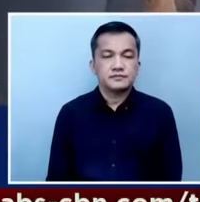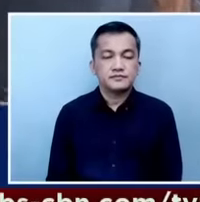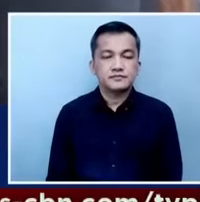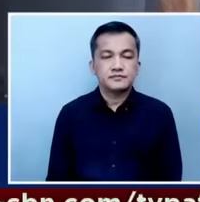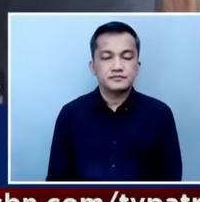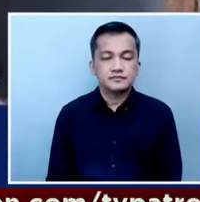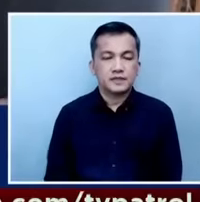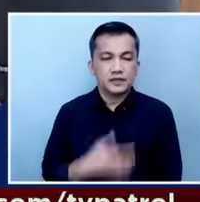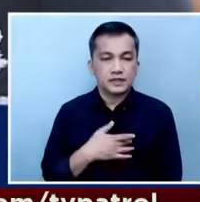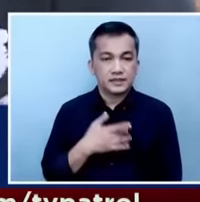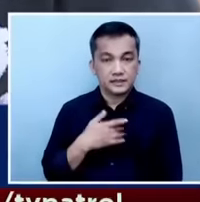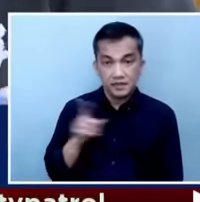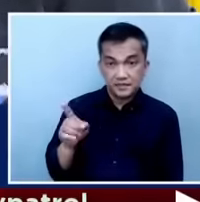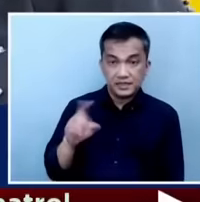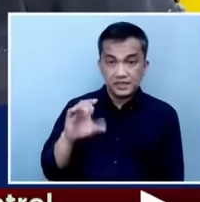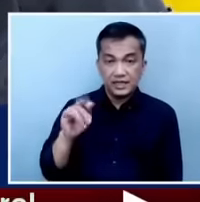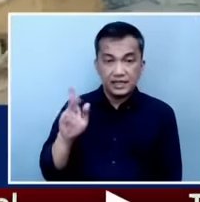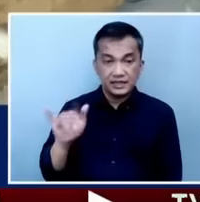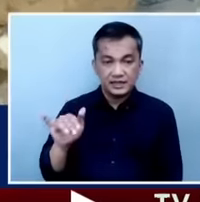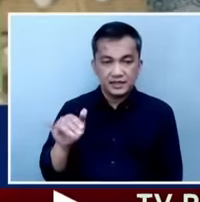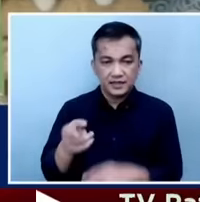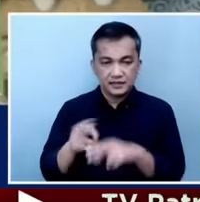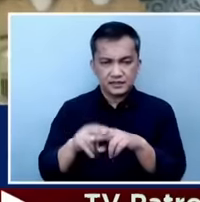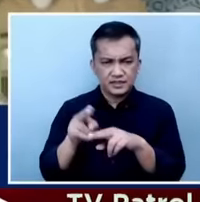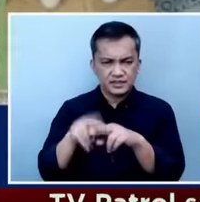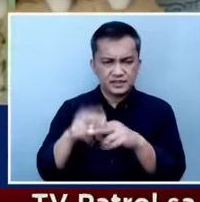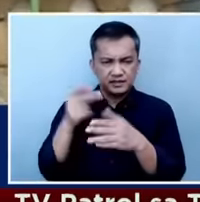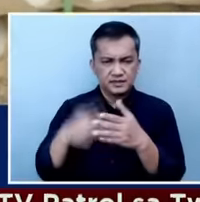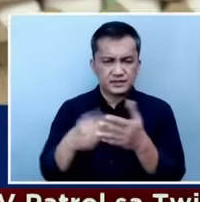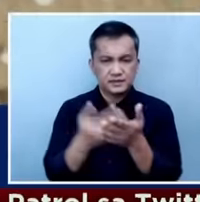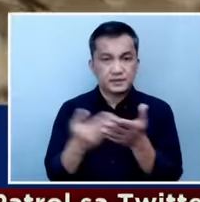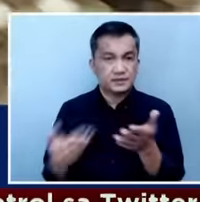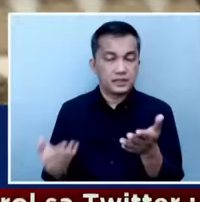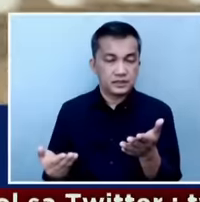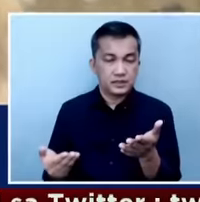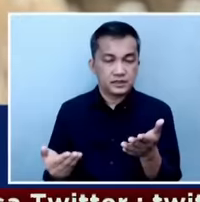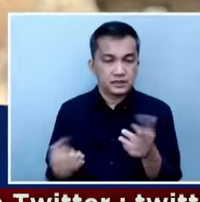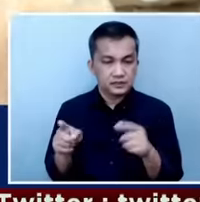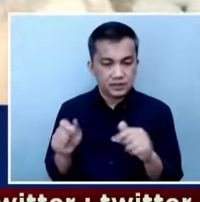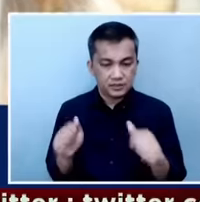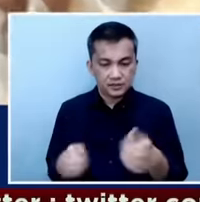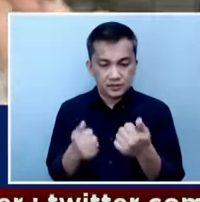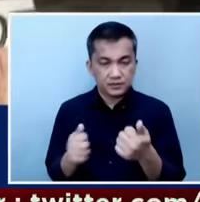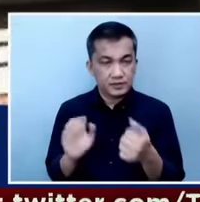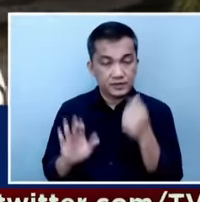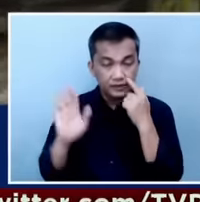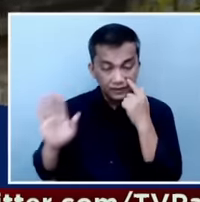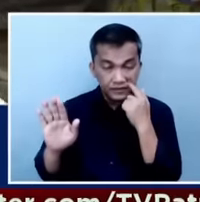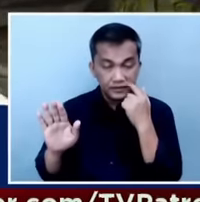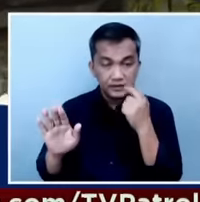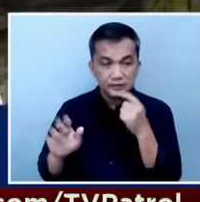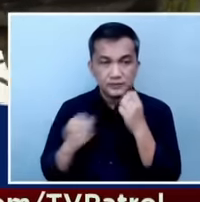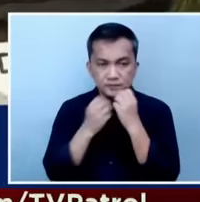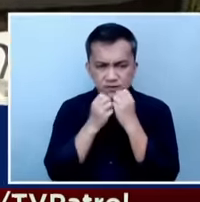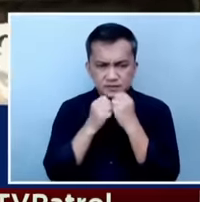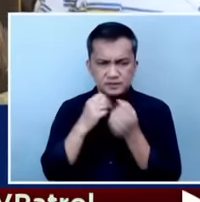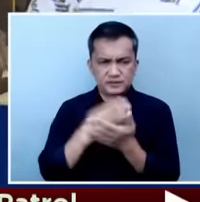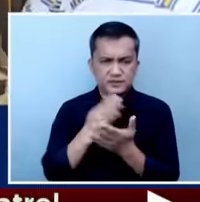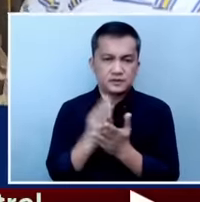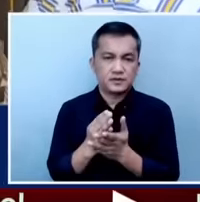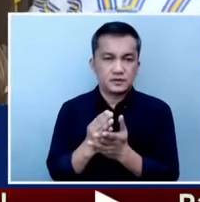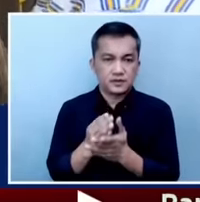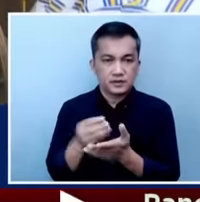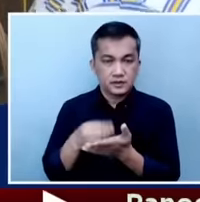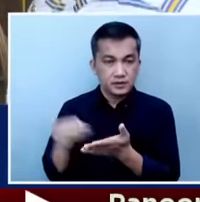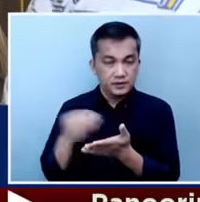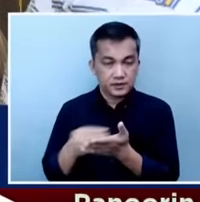Ramdam ni Cari Vergara ang pagtaas ng presyo ng mga bilihin, kaya hamon para sa kanya na pagkasahin ng budget tuwing